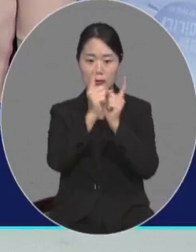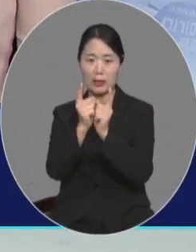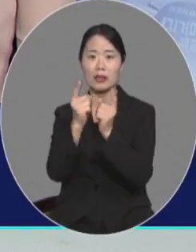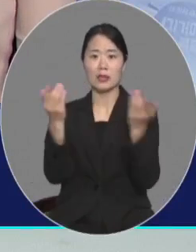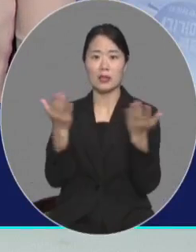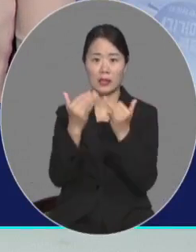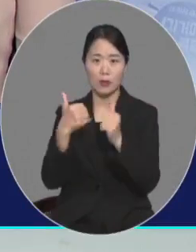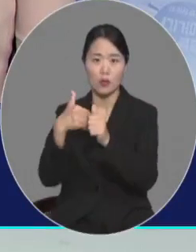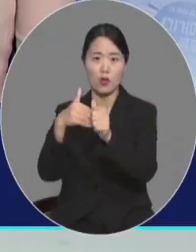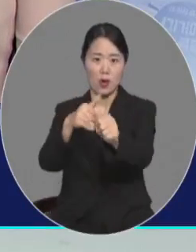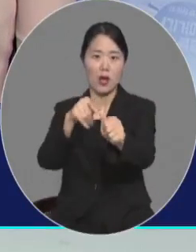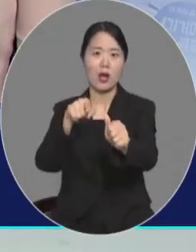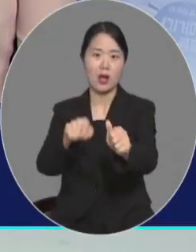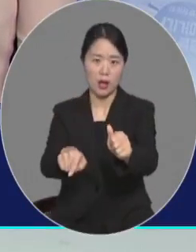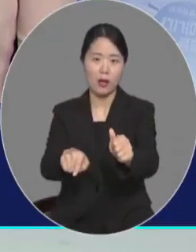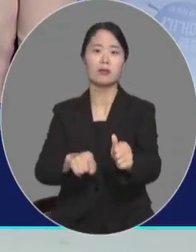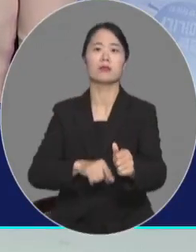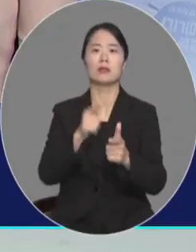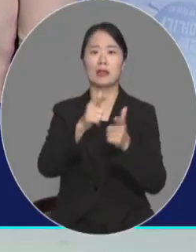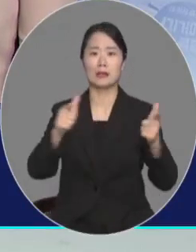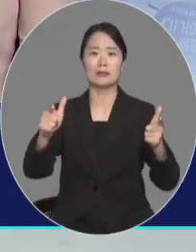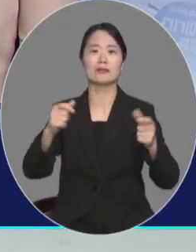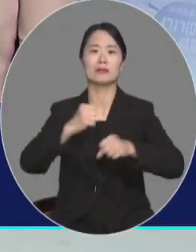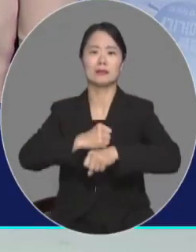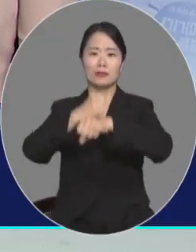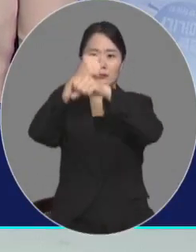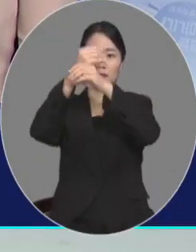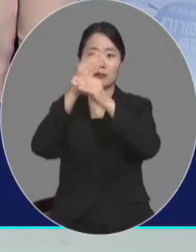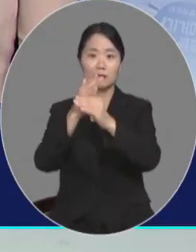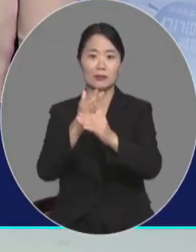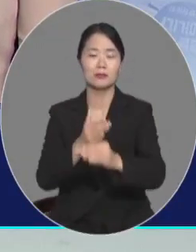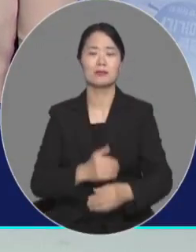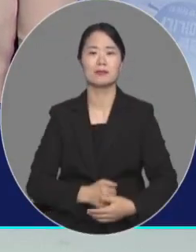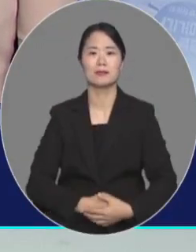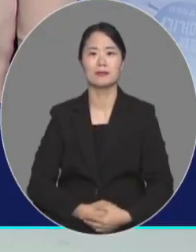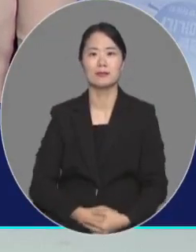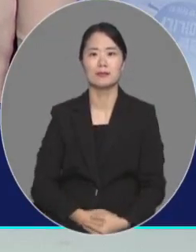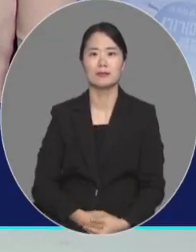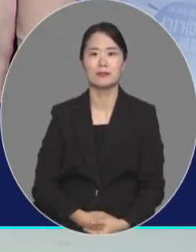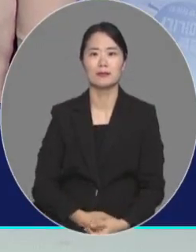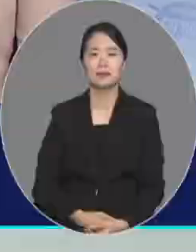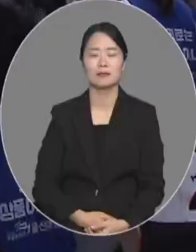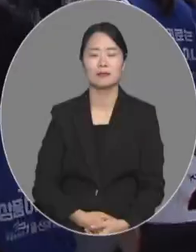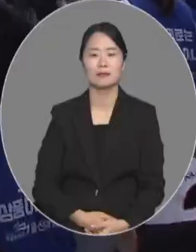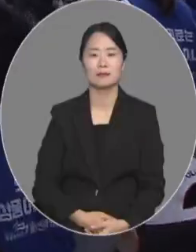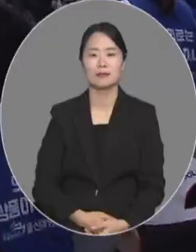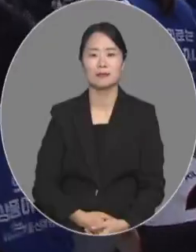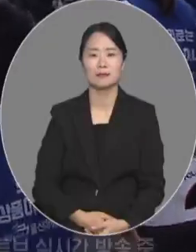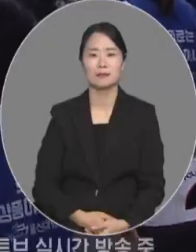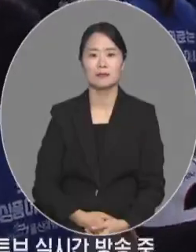현장에도 과부하가 걸리기 시작했습니다. 신혜지 기자가 보도합니다.